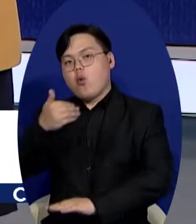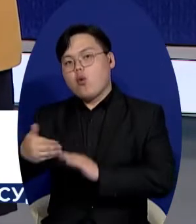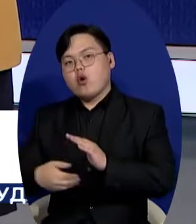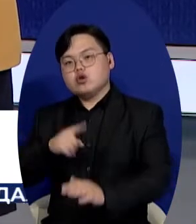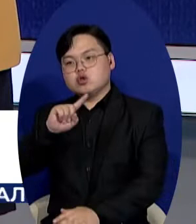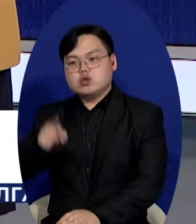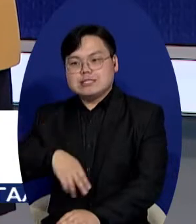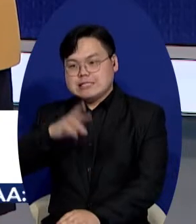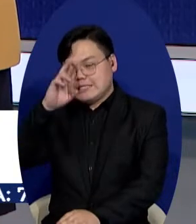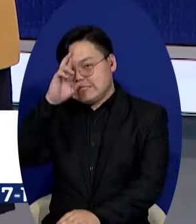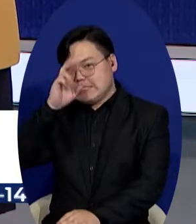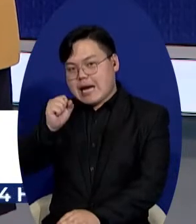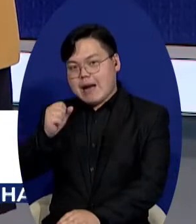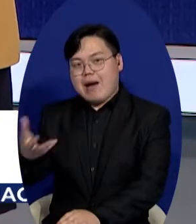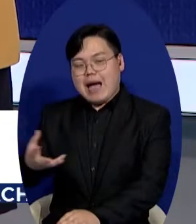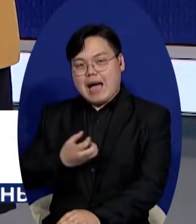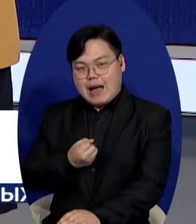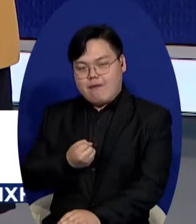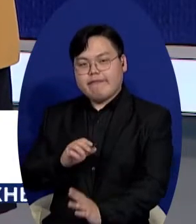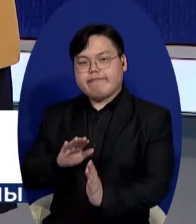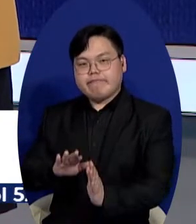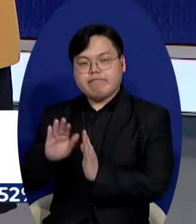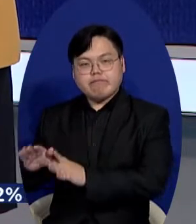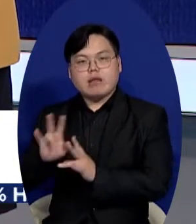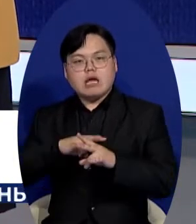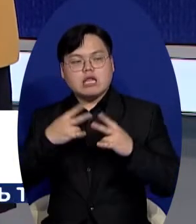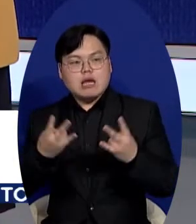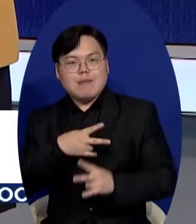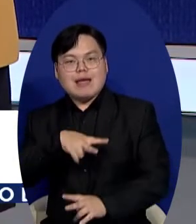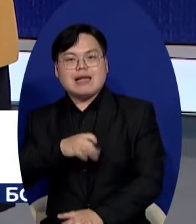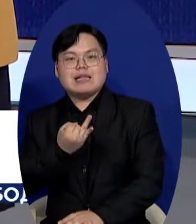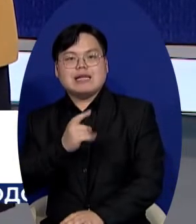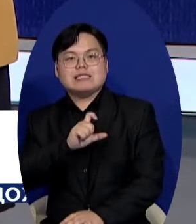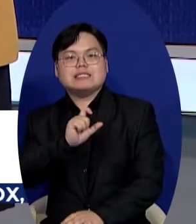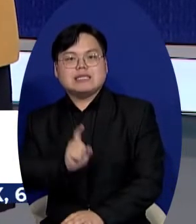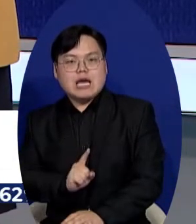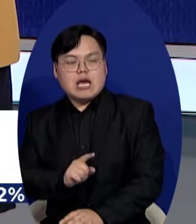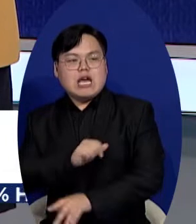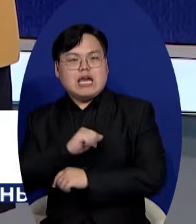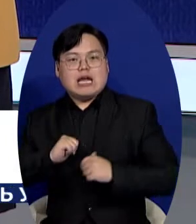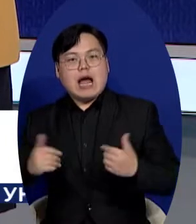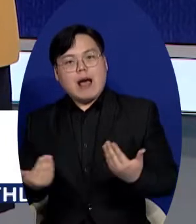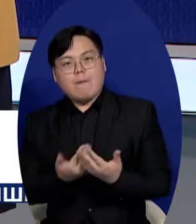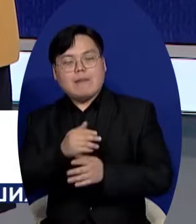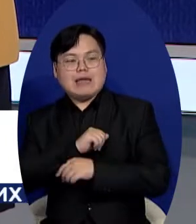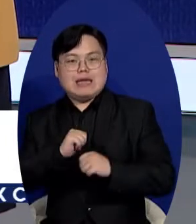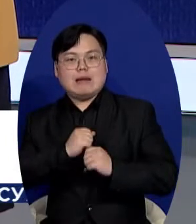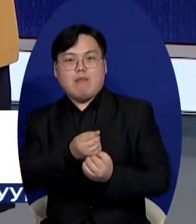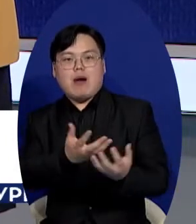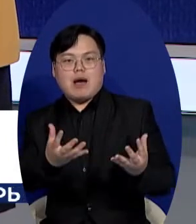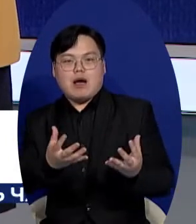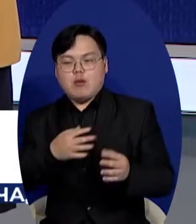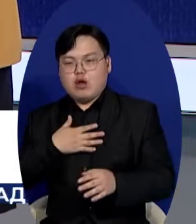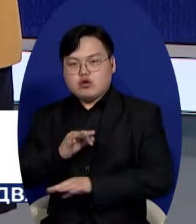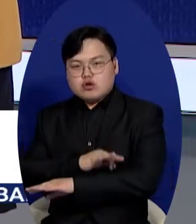яамт хамгийн газраас авахны хэрэг, харин нийгмийн лиценз буюу оролцогч тал тэр дундаа орон нутгийн иргэдийг бол төслөө сайтар танилцуулж өрөөгөөжийг